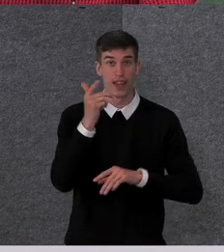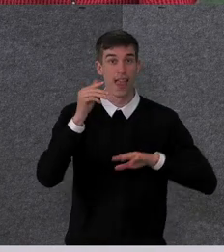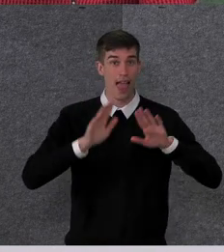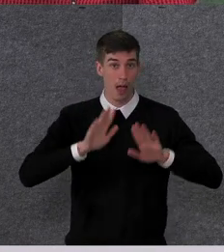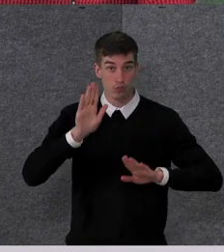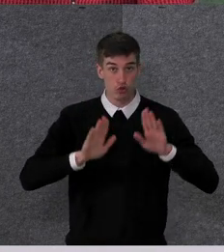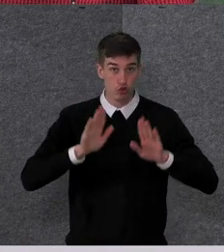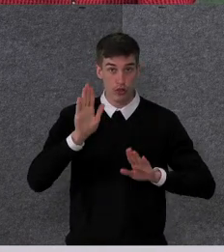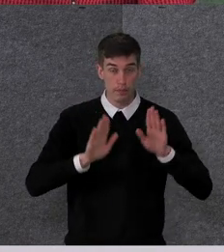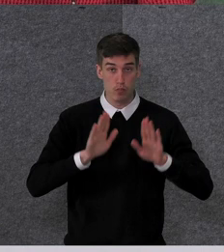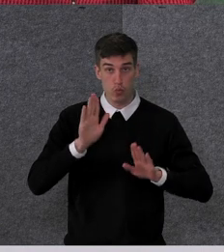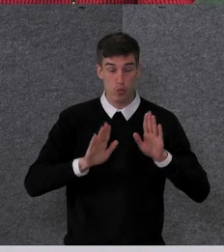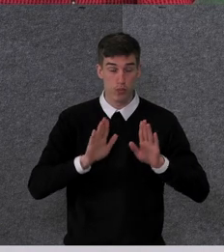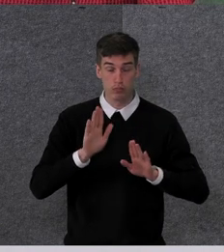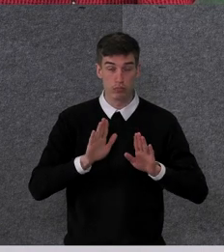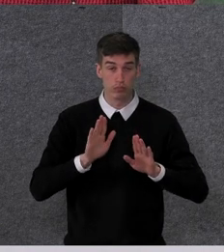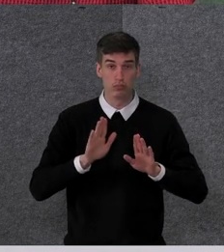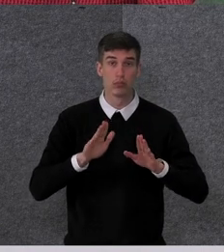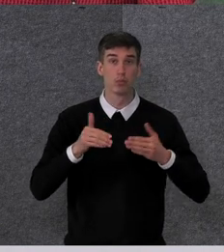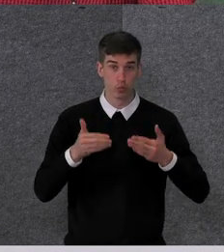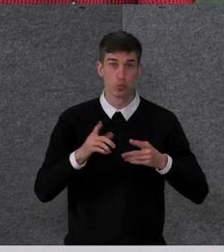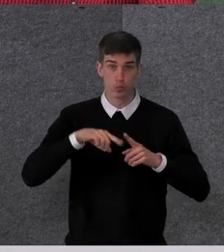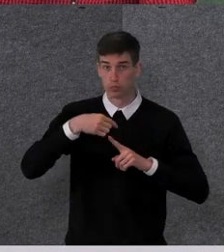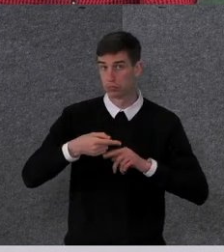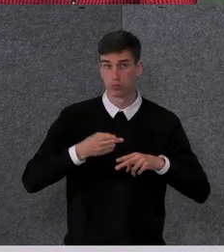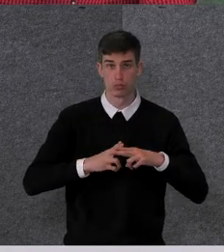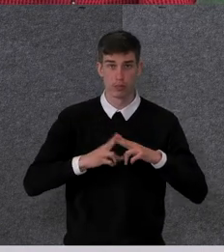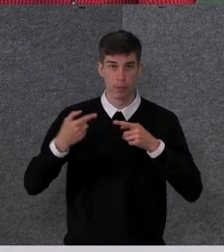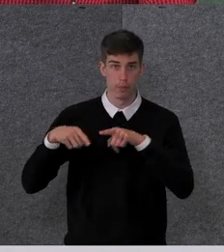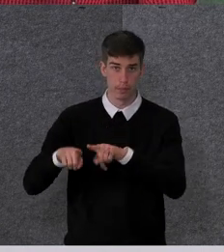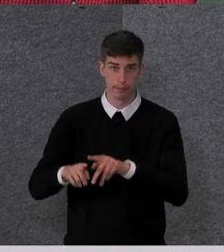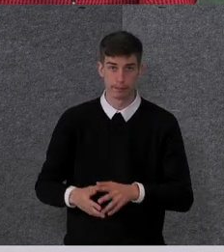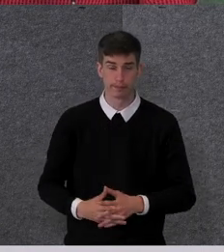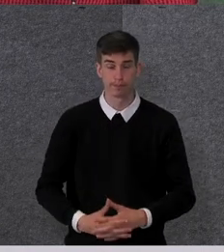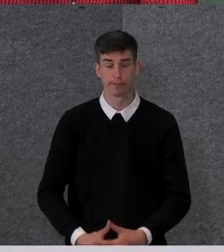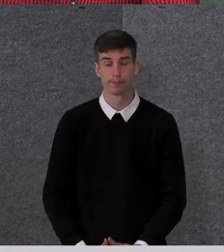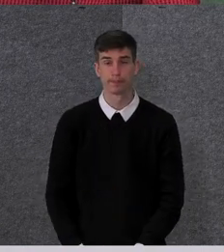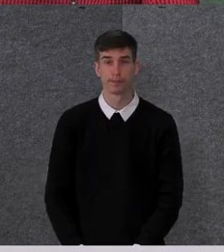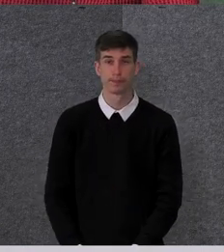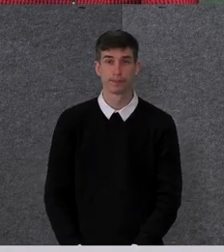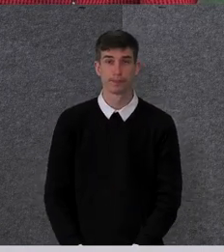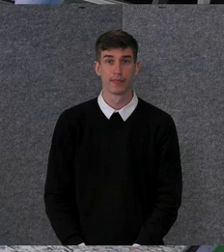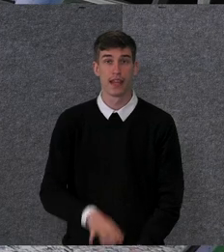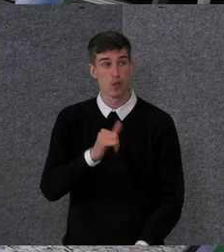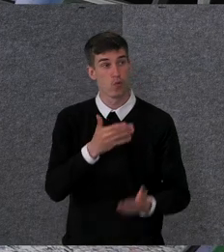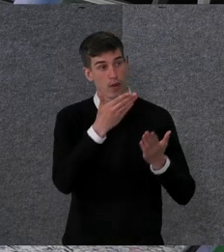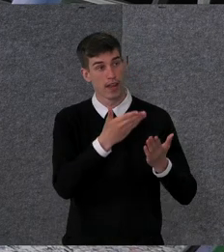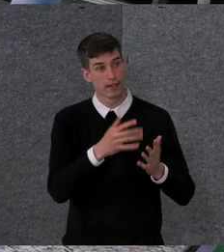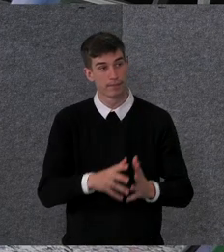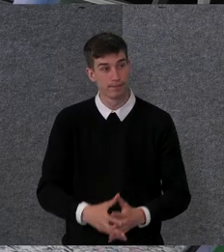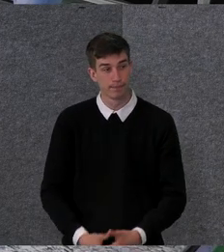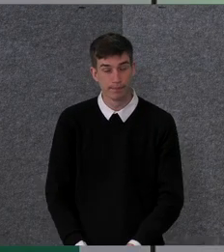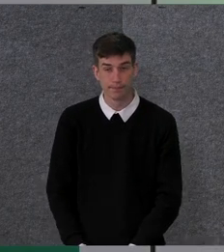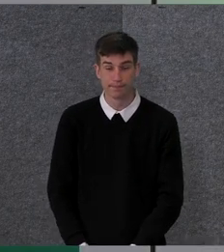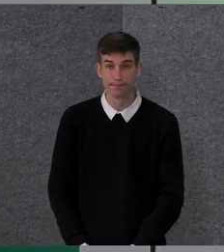Die Abstimmung erfolgt dementsprechend aber dann gleich separat zu diesen beiden Punkten. Julia, du hast das Wort. Ja,